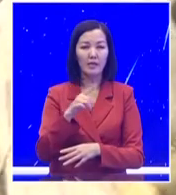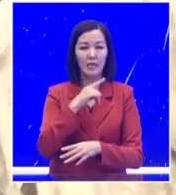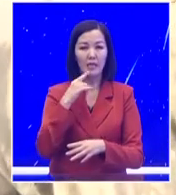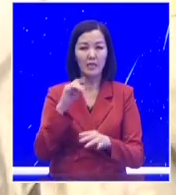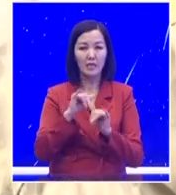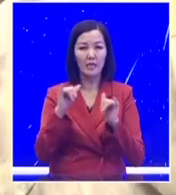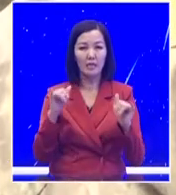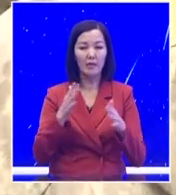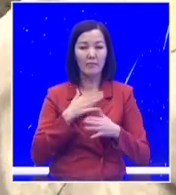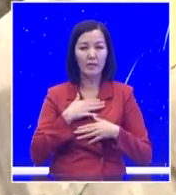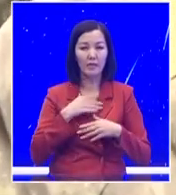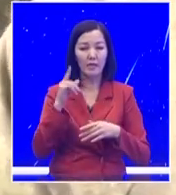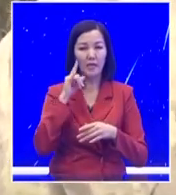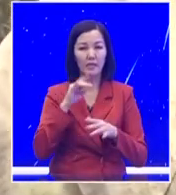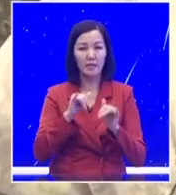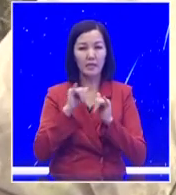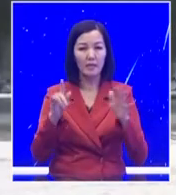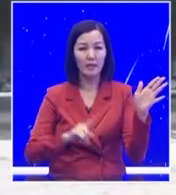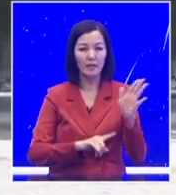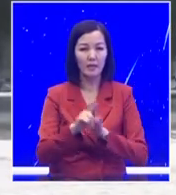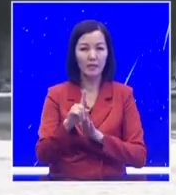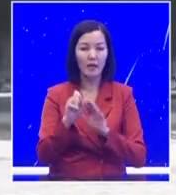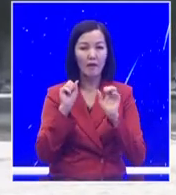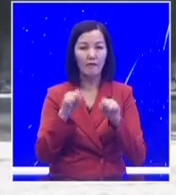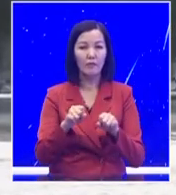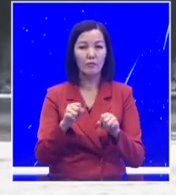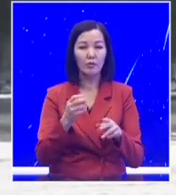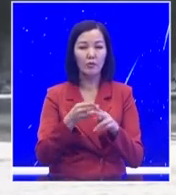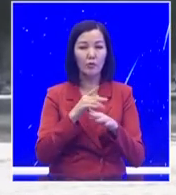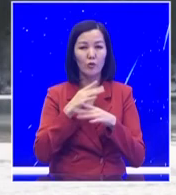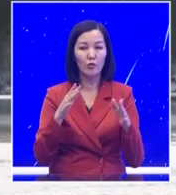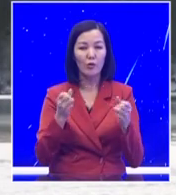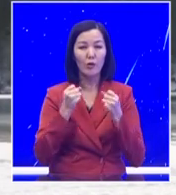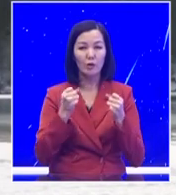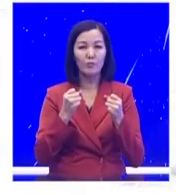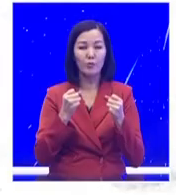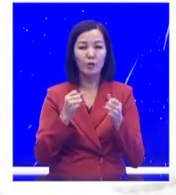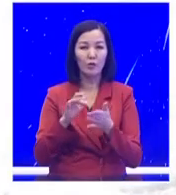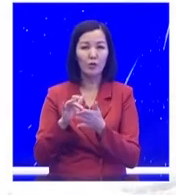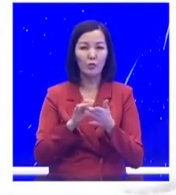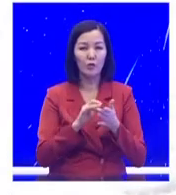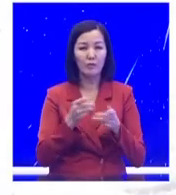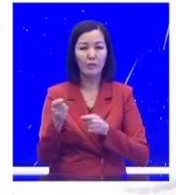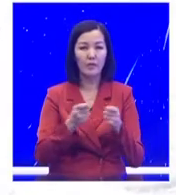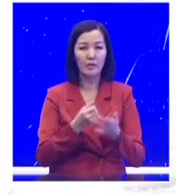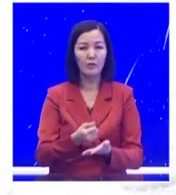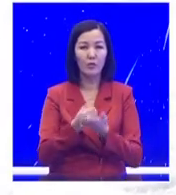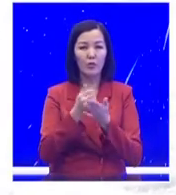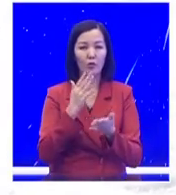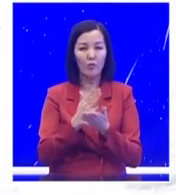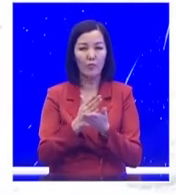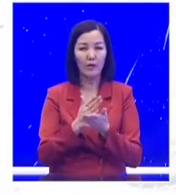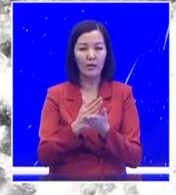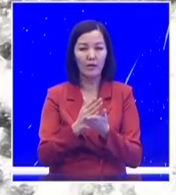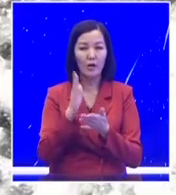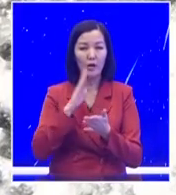дамыған, біздің өңірде де өркендеуде. Оған мүмкіндіктер мол. Спорт туризм басқармасынан қолдау да зор. Биылдың өзінде Көлсай